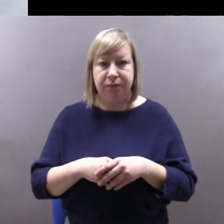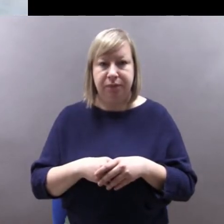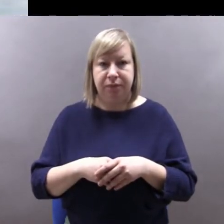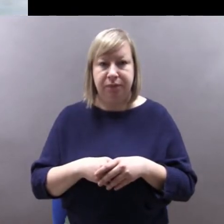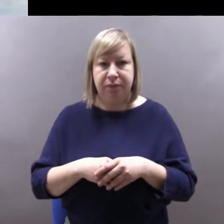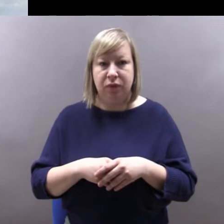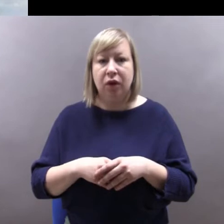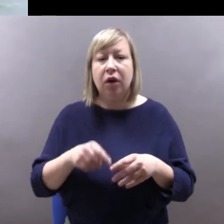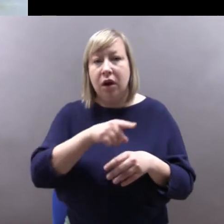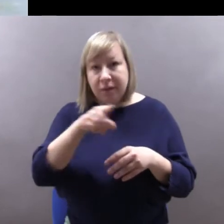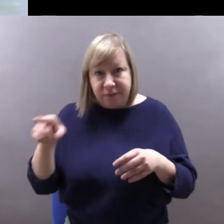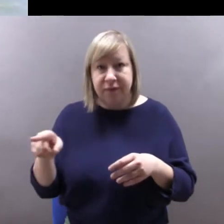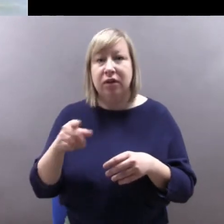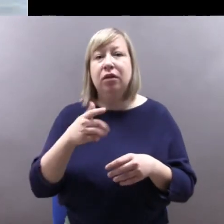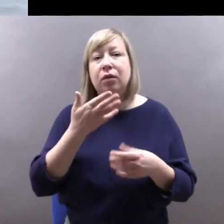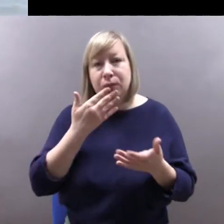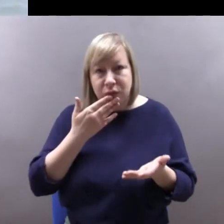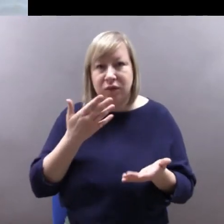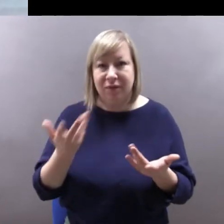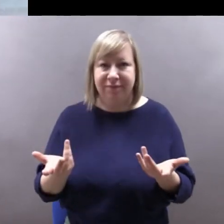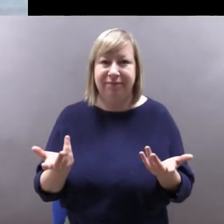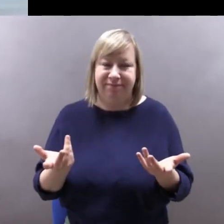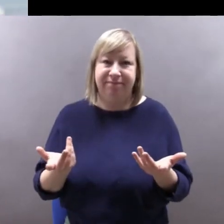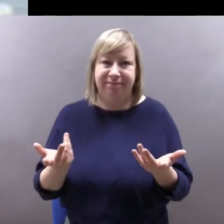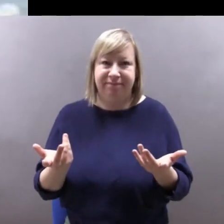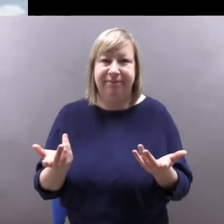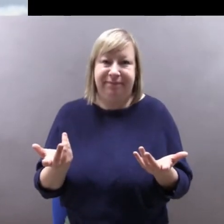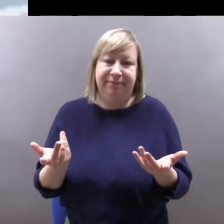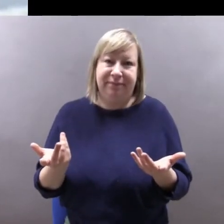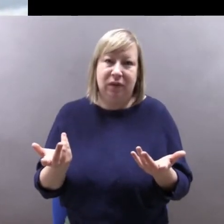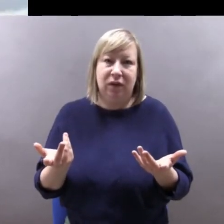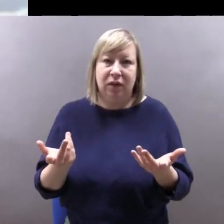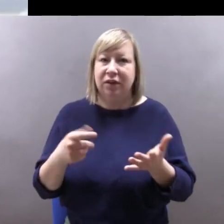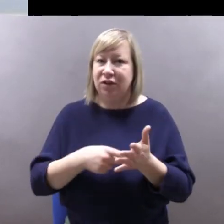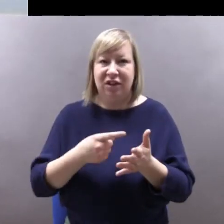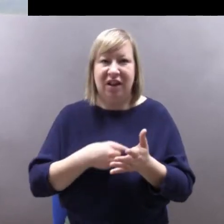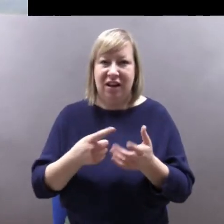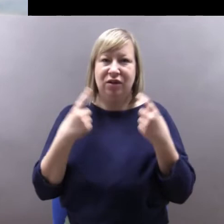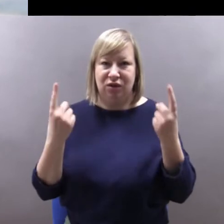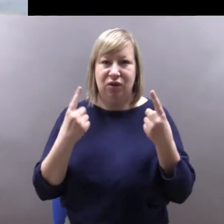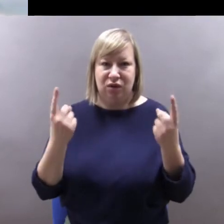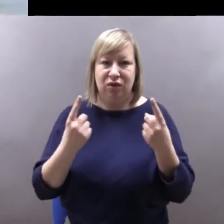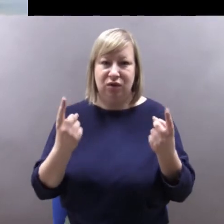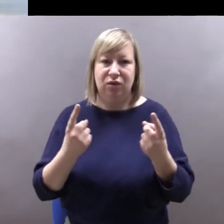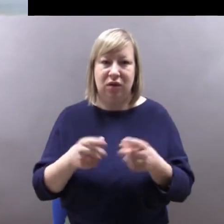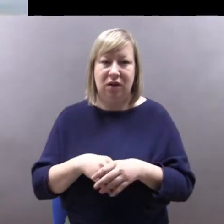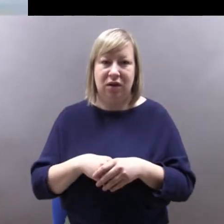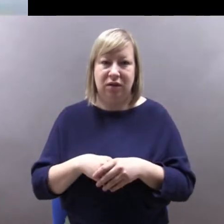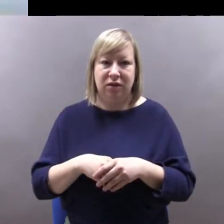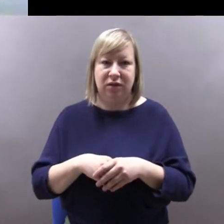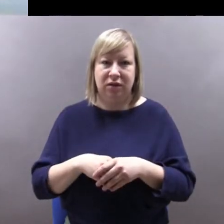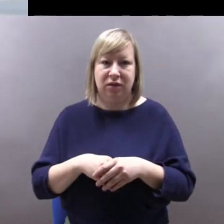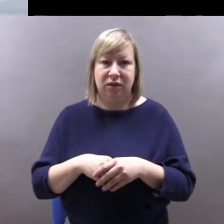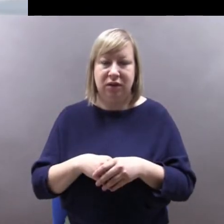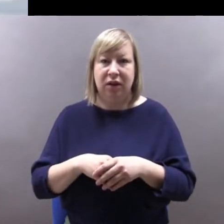że to, co o czym mówicie, to jest oczywiście standardowa sytuacja, że urządzenia są po to, żeby